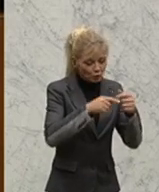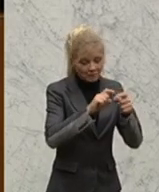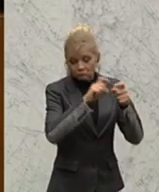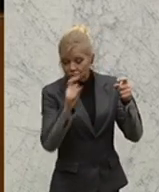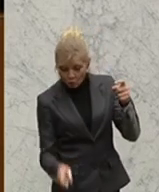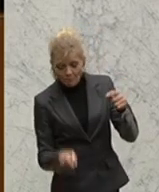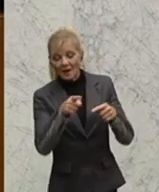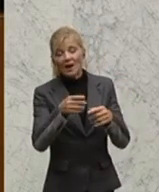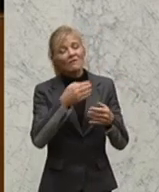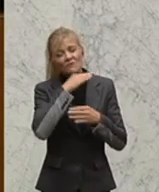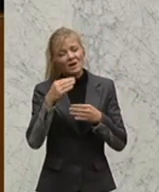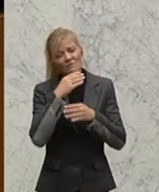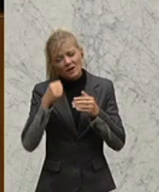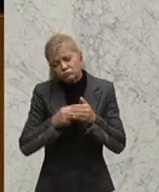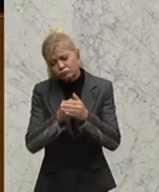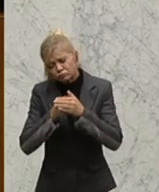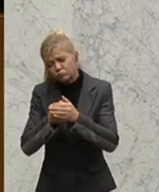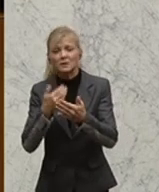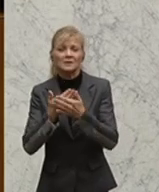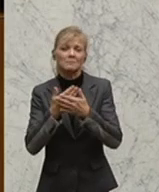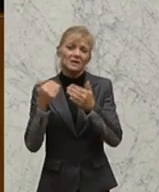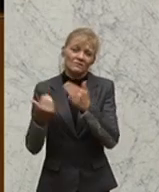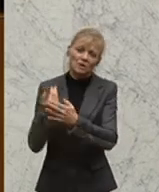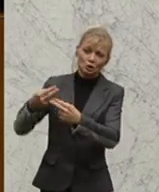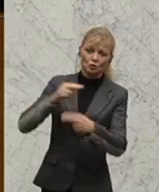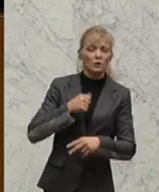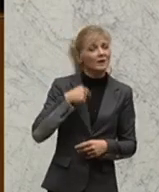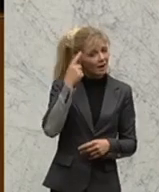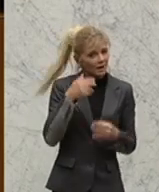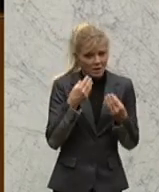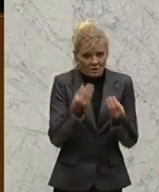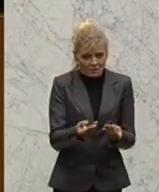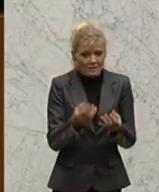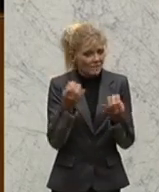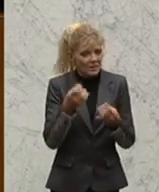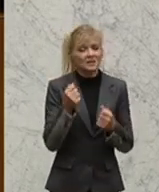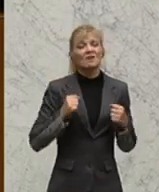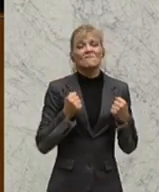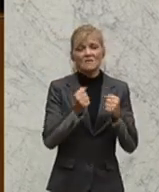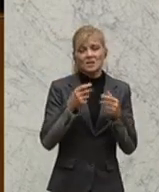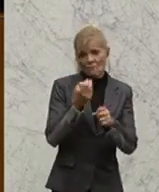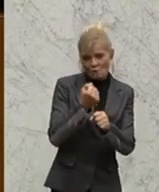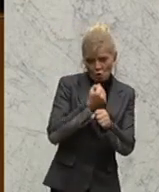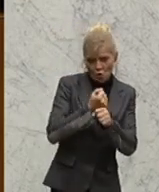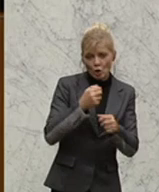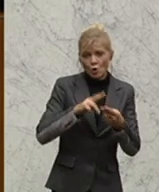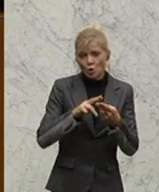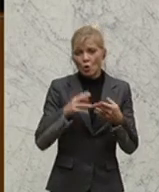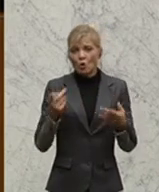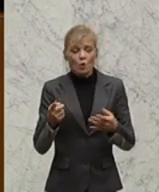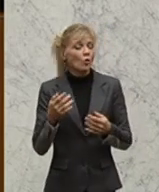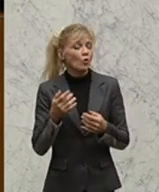integrieren. Ich erinnere nur an Fit to Work, ich erinnere an die E-Pension neu, die natürlich Schwierigkeiten hat, aber es ist trotzdem ein